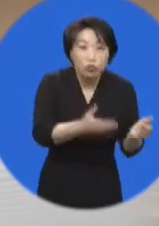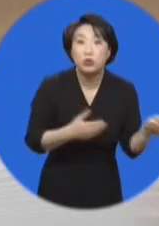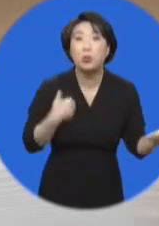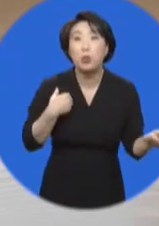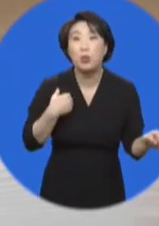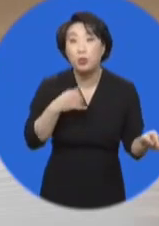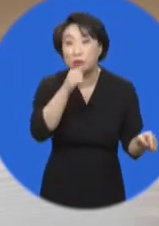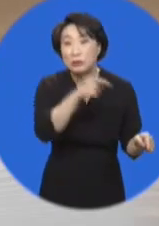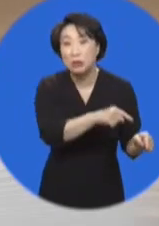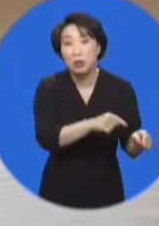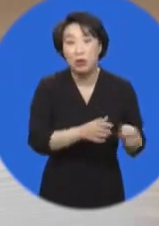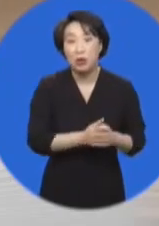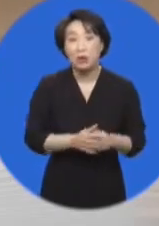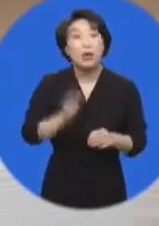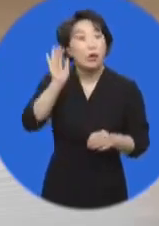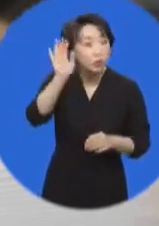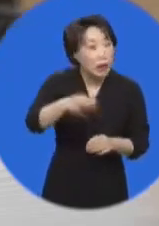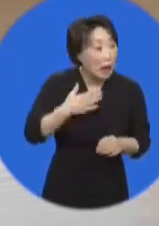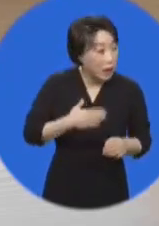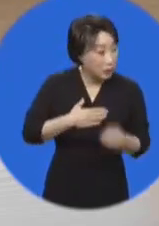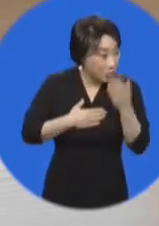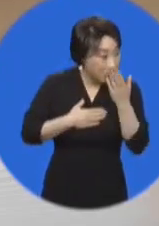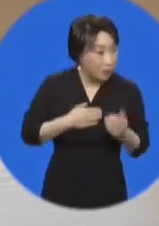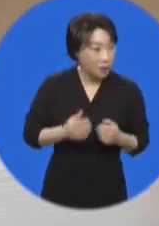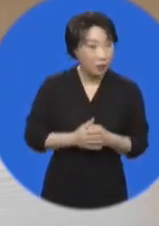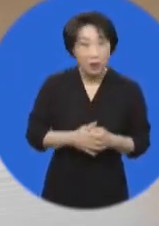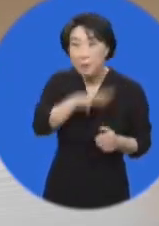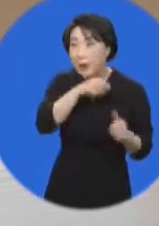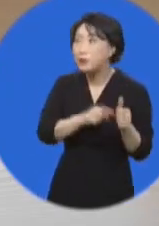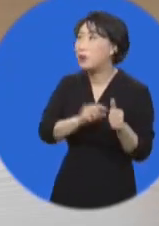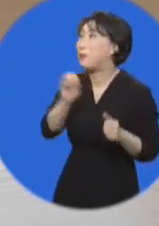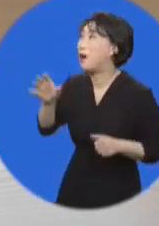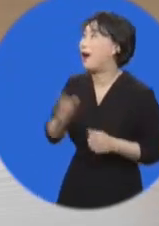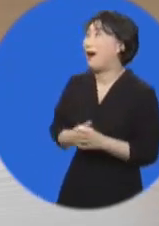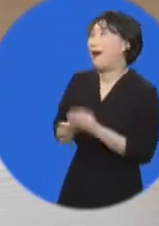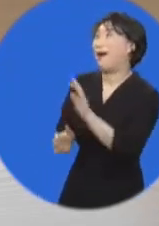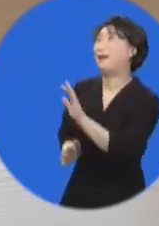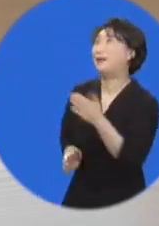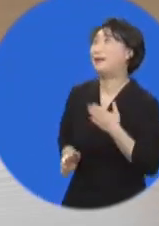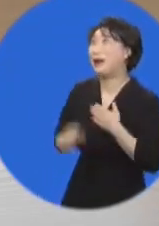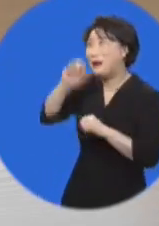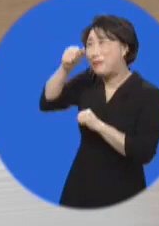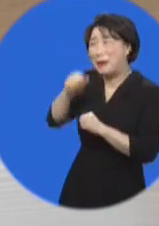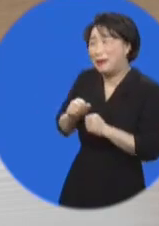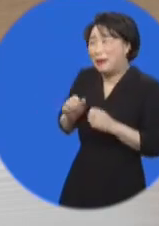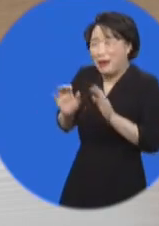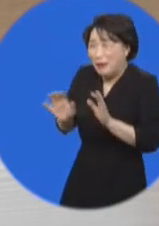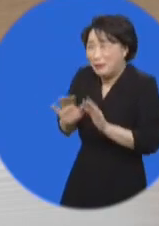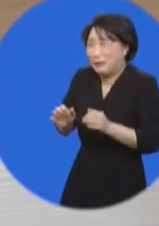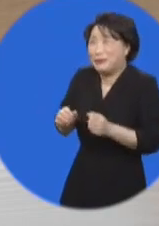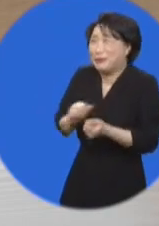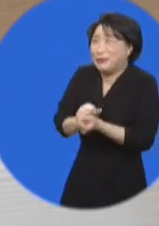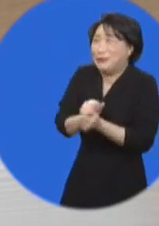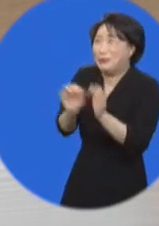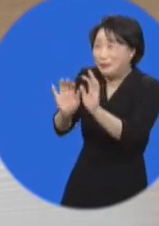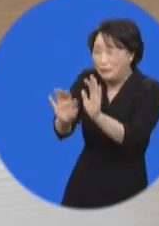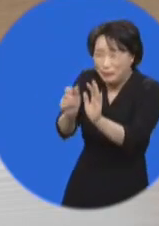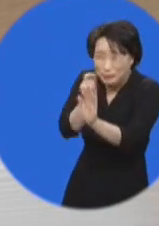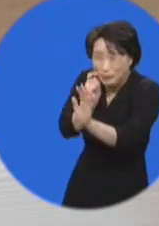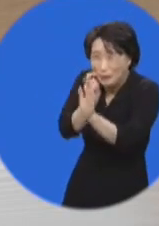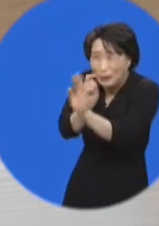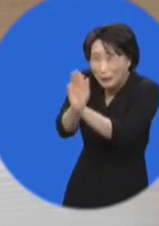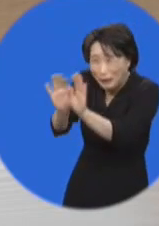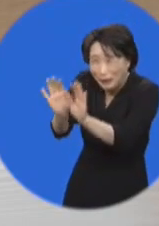줄을 모른다는 거예요 후에는 알리라 베드로가 가로대 내 발은 절대로